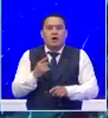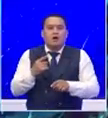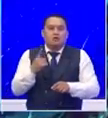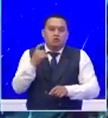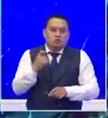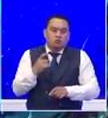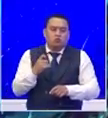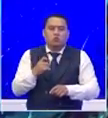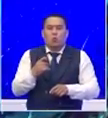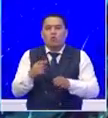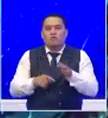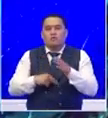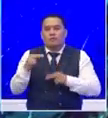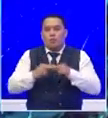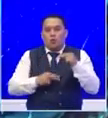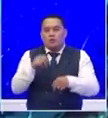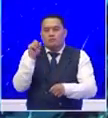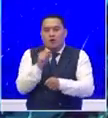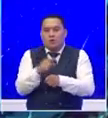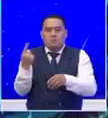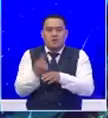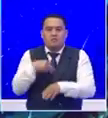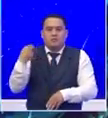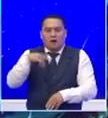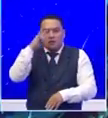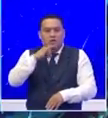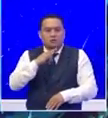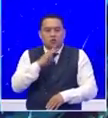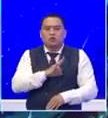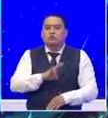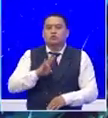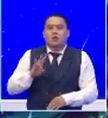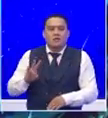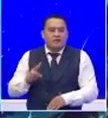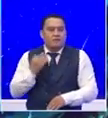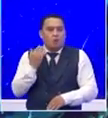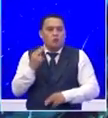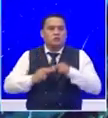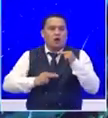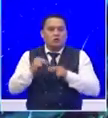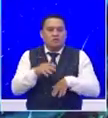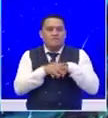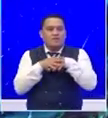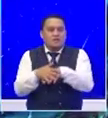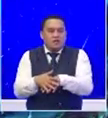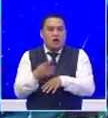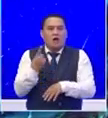100 ФОКов в Казахстане, возводимых по поручению первого президента Казахстана Нурсултана Назарбаева. На его строительство